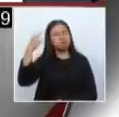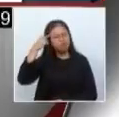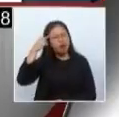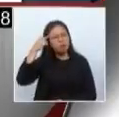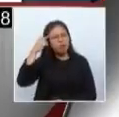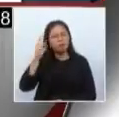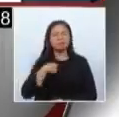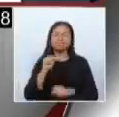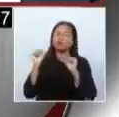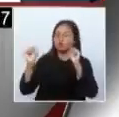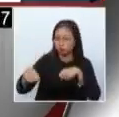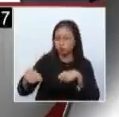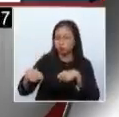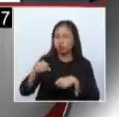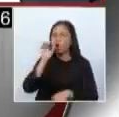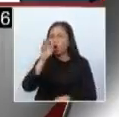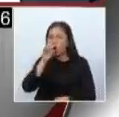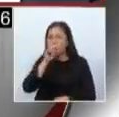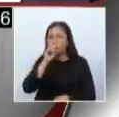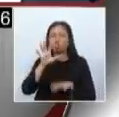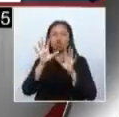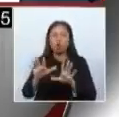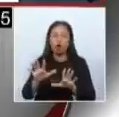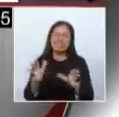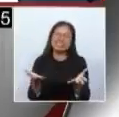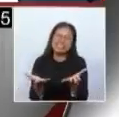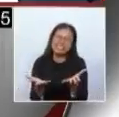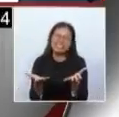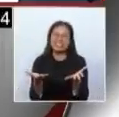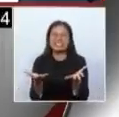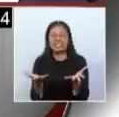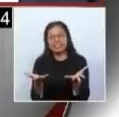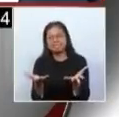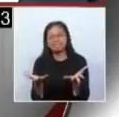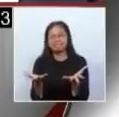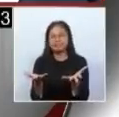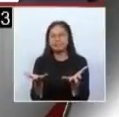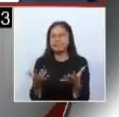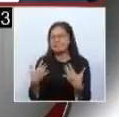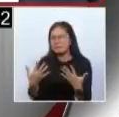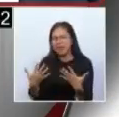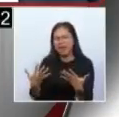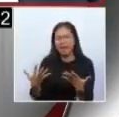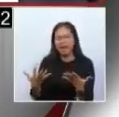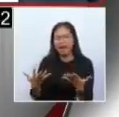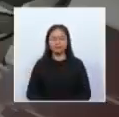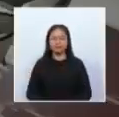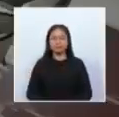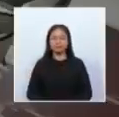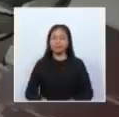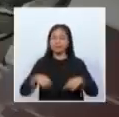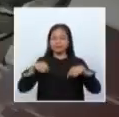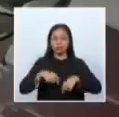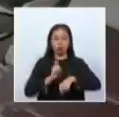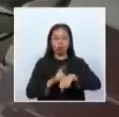mengendalikan emosinya. Pak Prabowo terlihat emosional selama debat dari awal sampai akhir